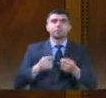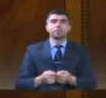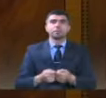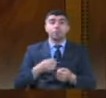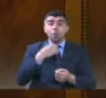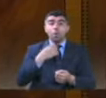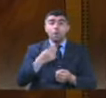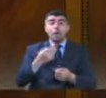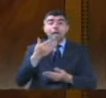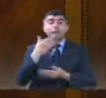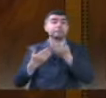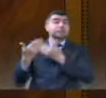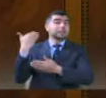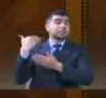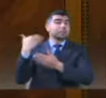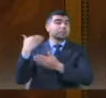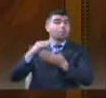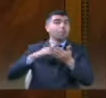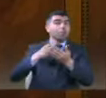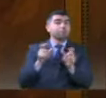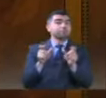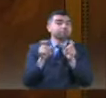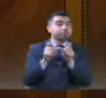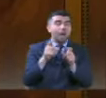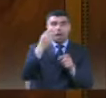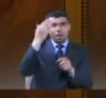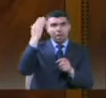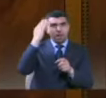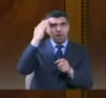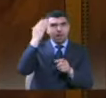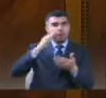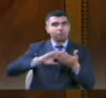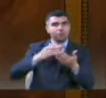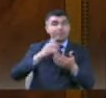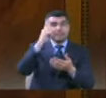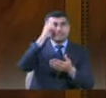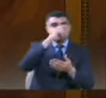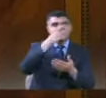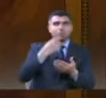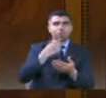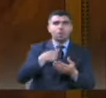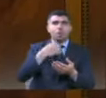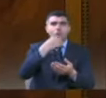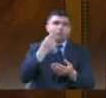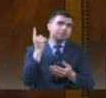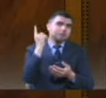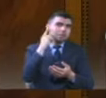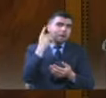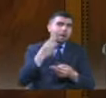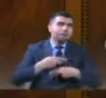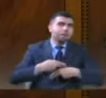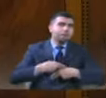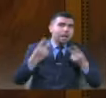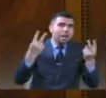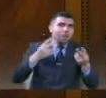اللي كان مسؤولا وفهم حساسية اللحظة السياسية اللي كنعيشوها، وكاين اللي غير سمع الهضرة ومشى سباق